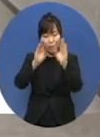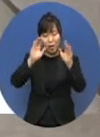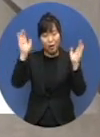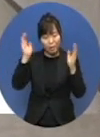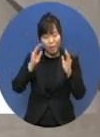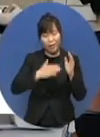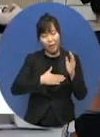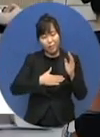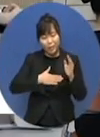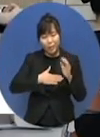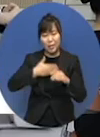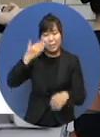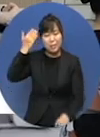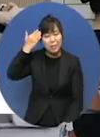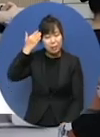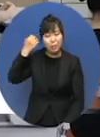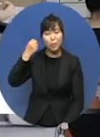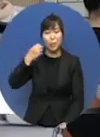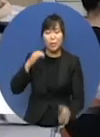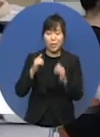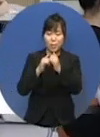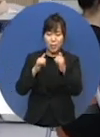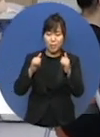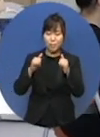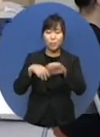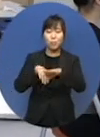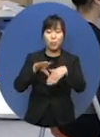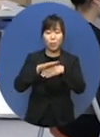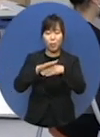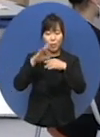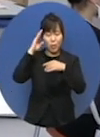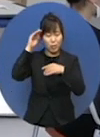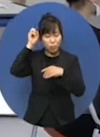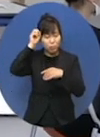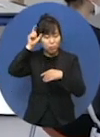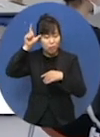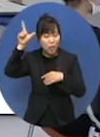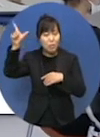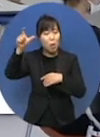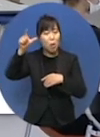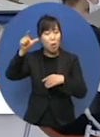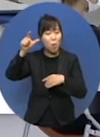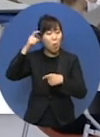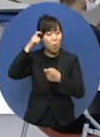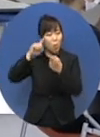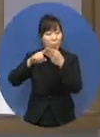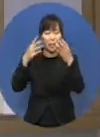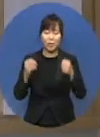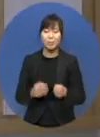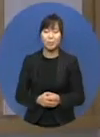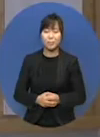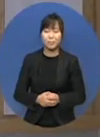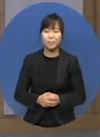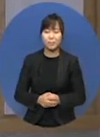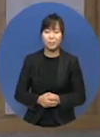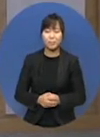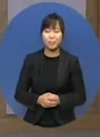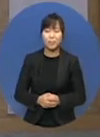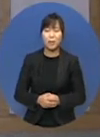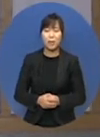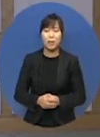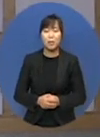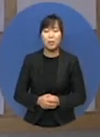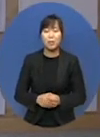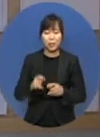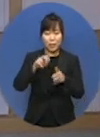청소년들에게 감성과 지성, 인문적 소양을 넓혀줘 높은 호응을 받고 있습니다. 광양시